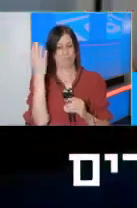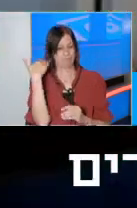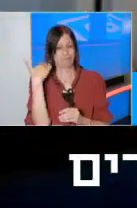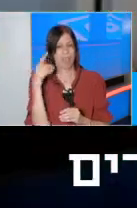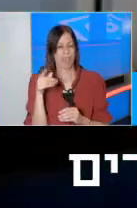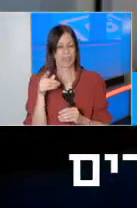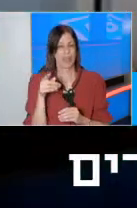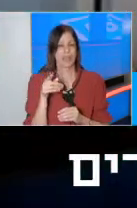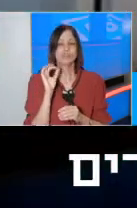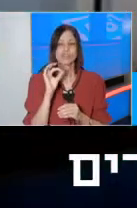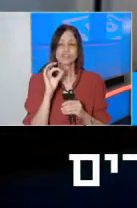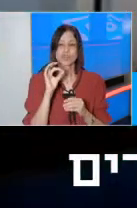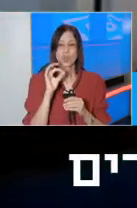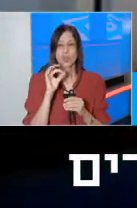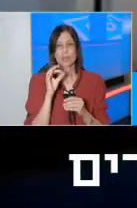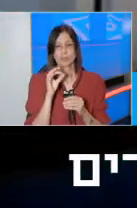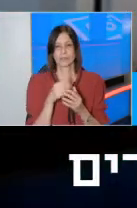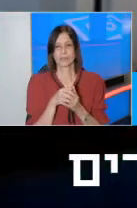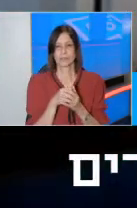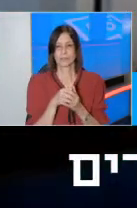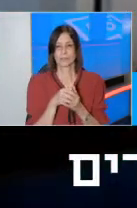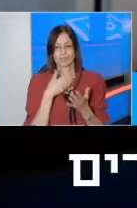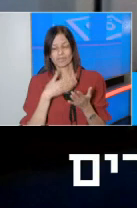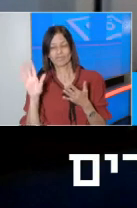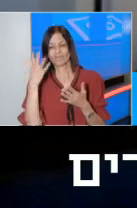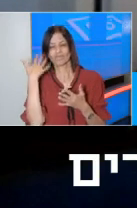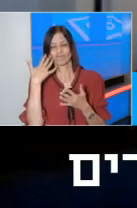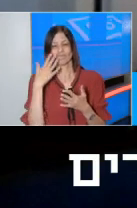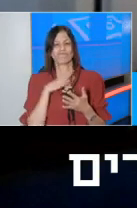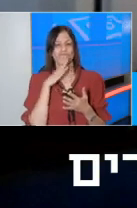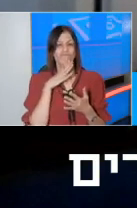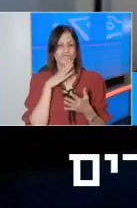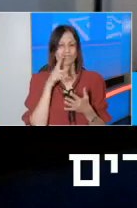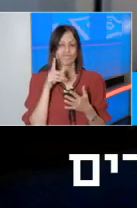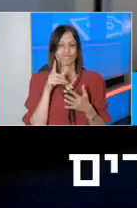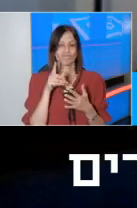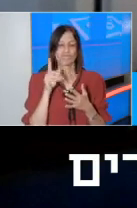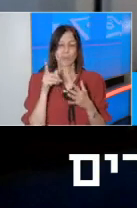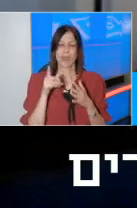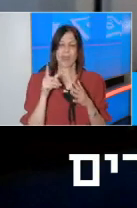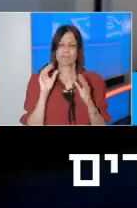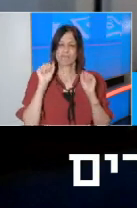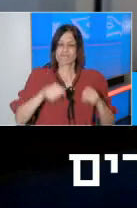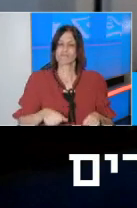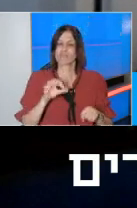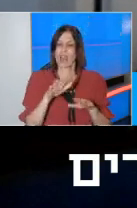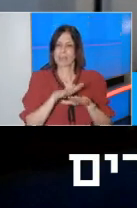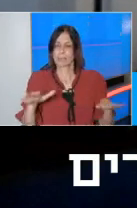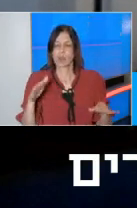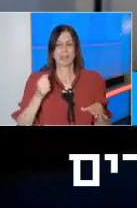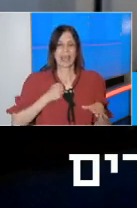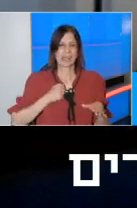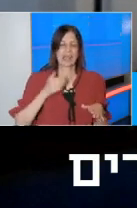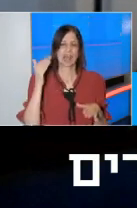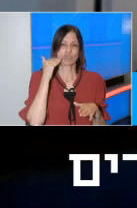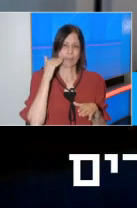למעשה להוריד את מה שהם ראו כמכשול במאמץ של המשתלט על כל האדמות בקנדה ובארצות הברית על